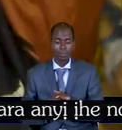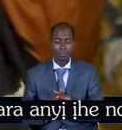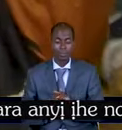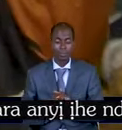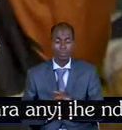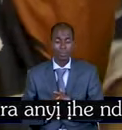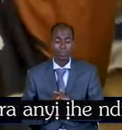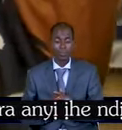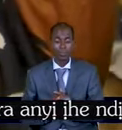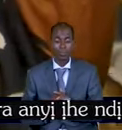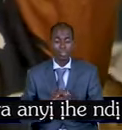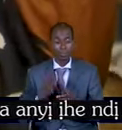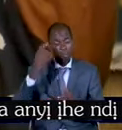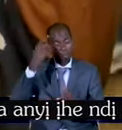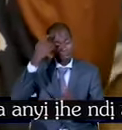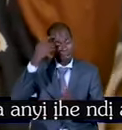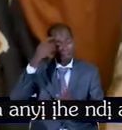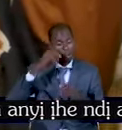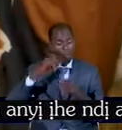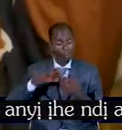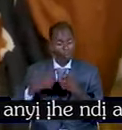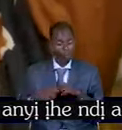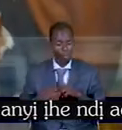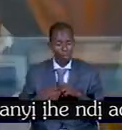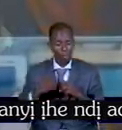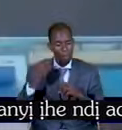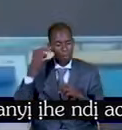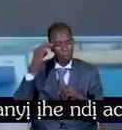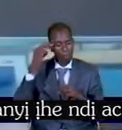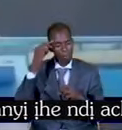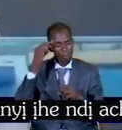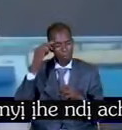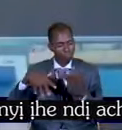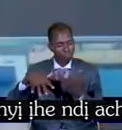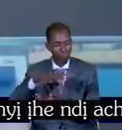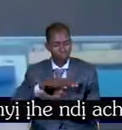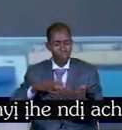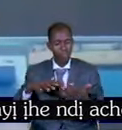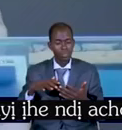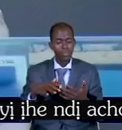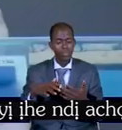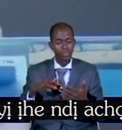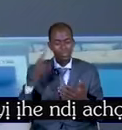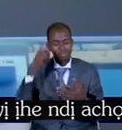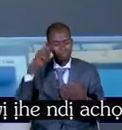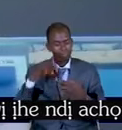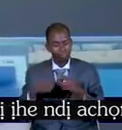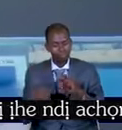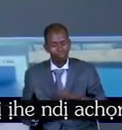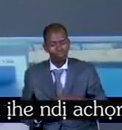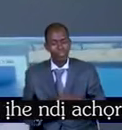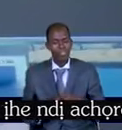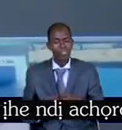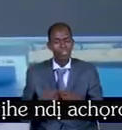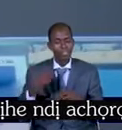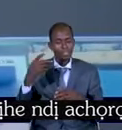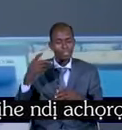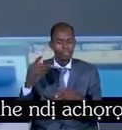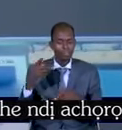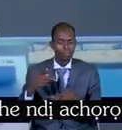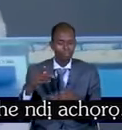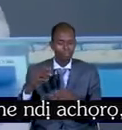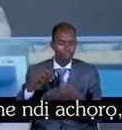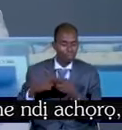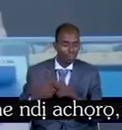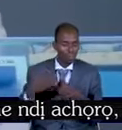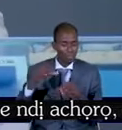Isi mgbaka eweghara nsogbu pụrụ isi ka o si na adị n'echiche na mkpụrụ obi